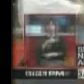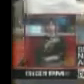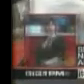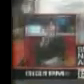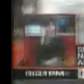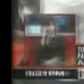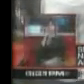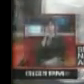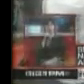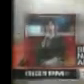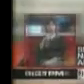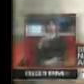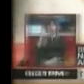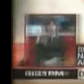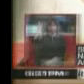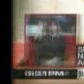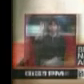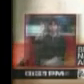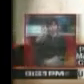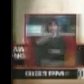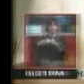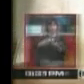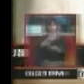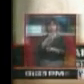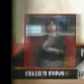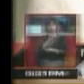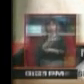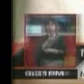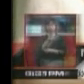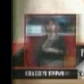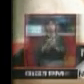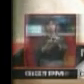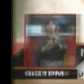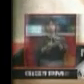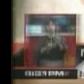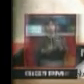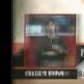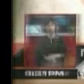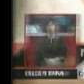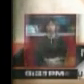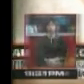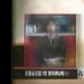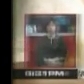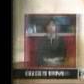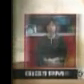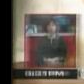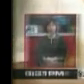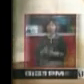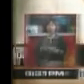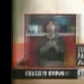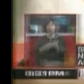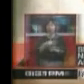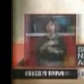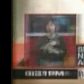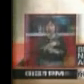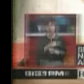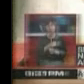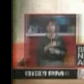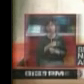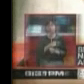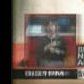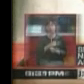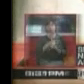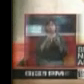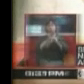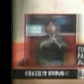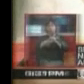nagmamadali sa charter change. Hindi pa raw nakakausap ni Senate President Enrile ang kanyang mga kapwa senador tungkol sa plano nilang pagsulong ng tsa-tsa.